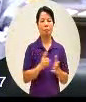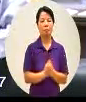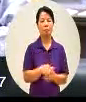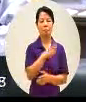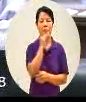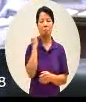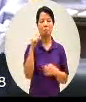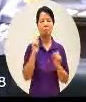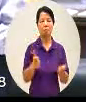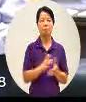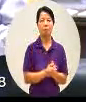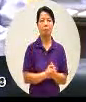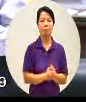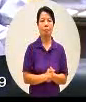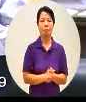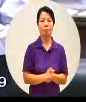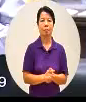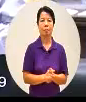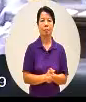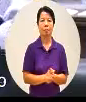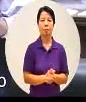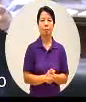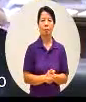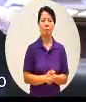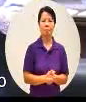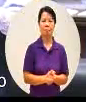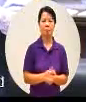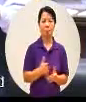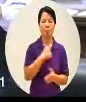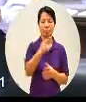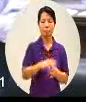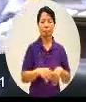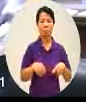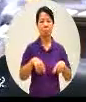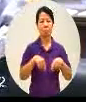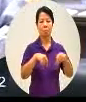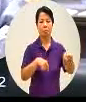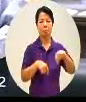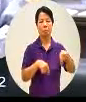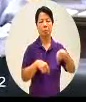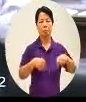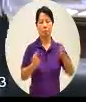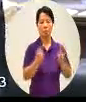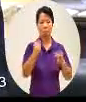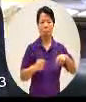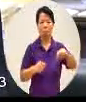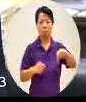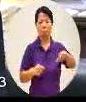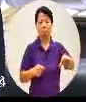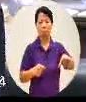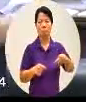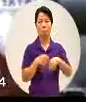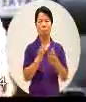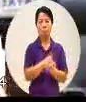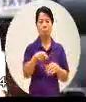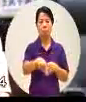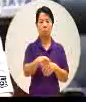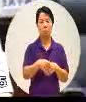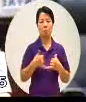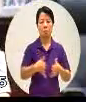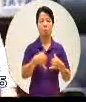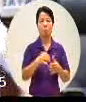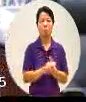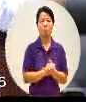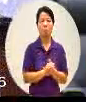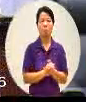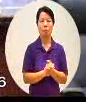啊车啊，讲啊凊彩就歹呢。结果人的恁肯塞到变形啊！这几条路来